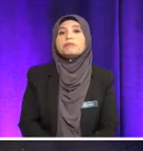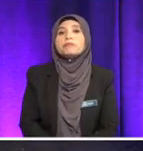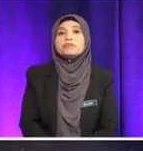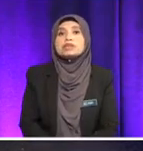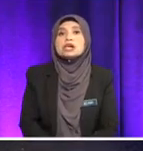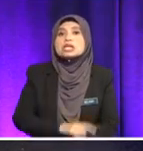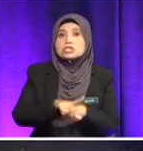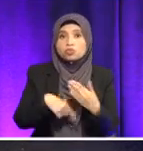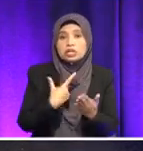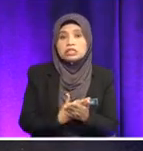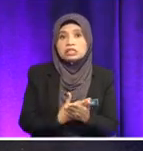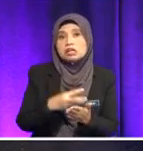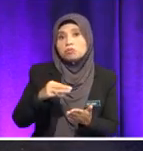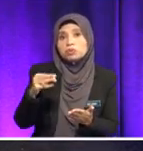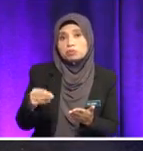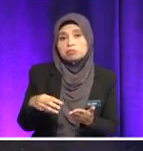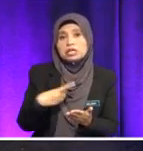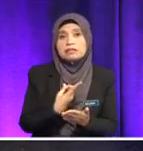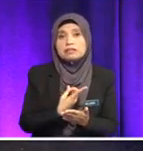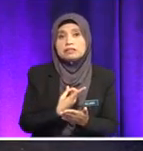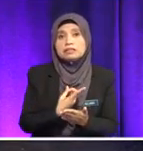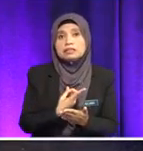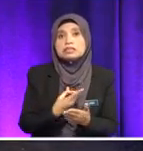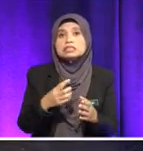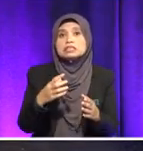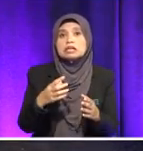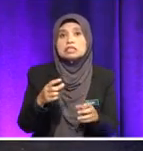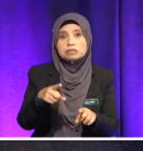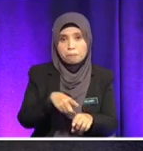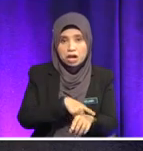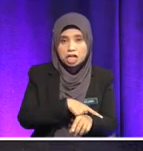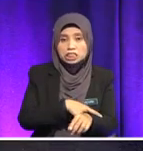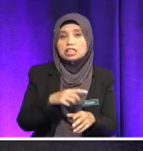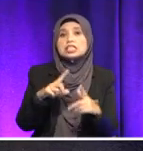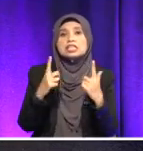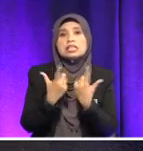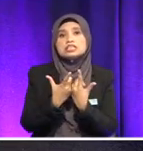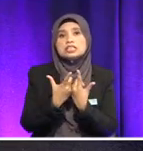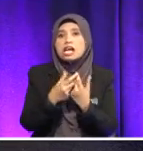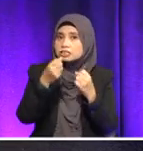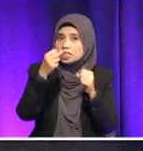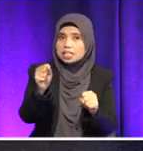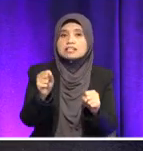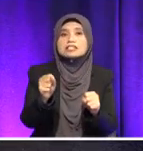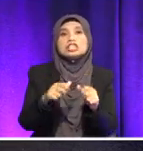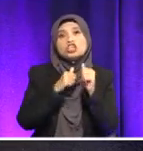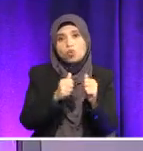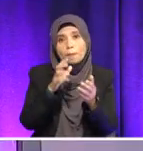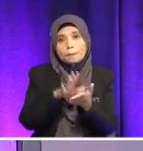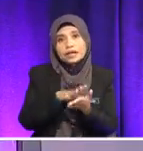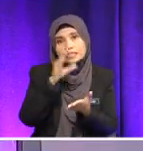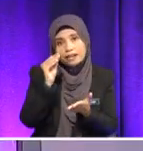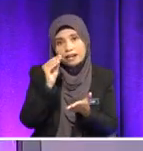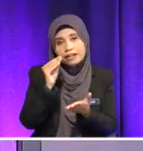keseluruhannya maklumlah murid-murid kita ini bersama dengan kita sepanjang kelas kita bagaimana mereka Hari ini saya